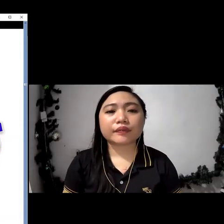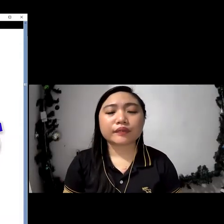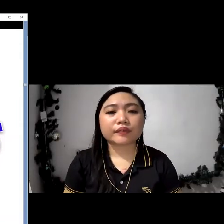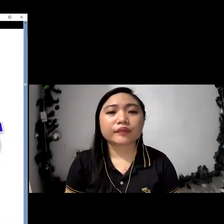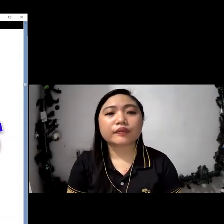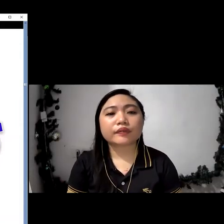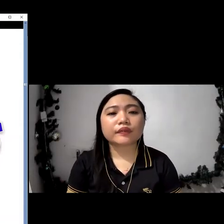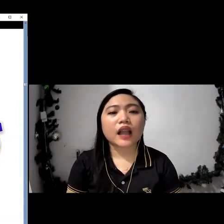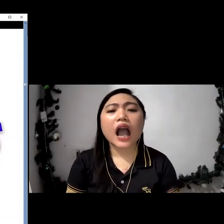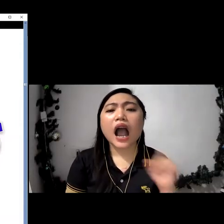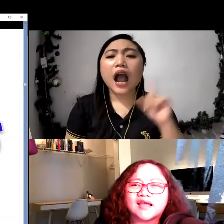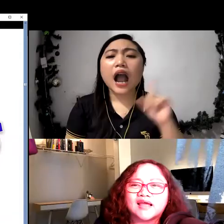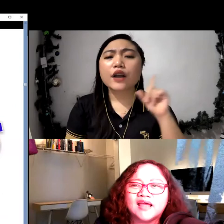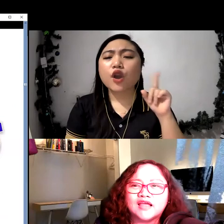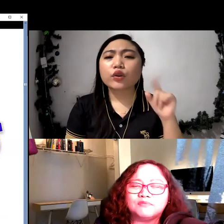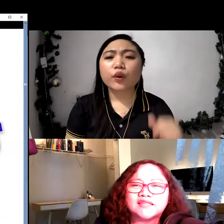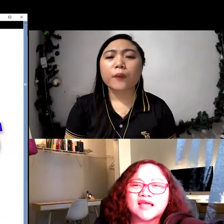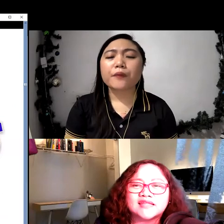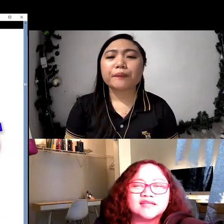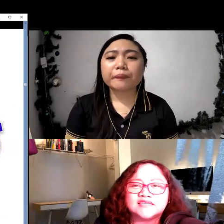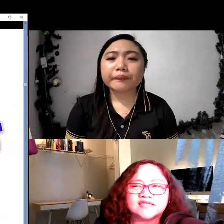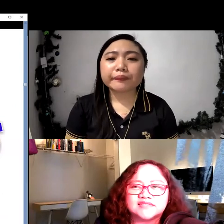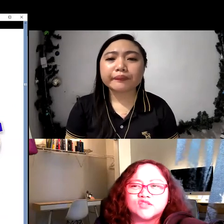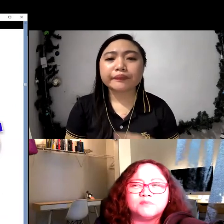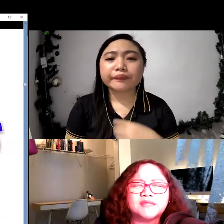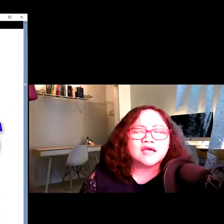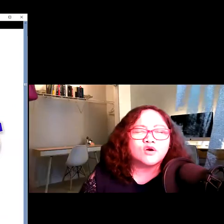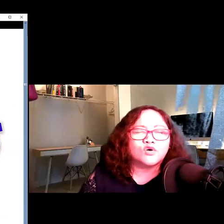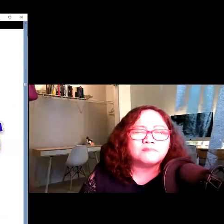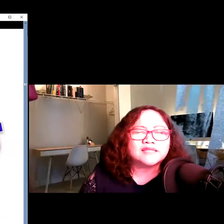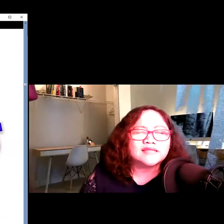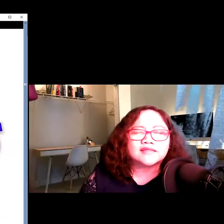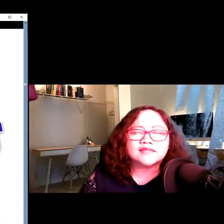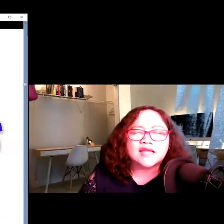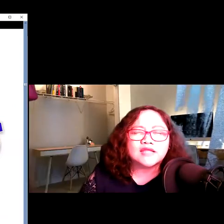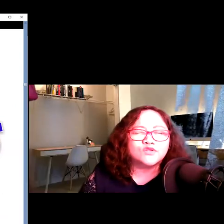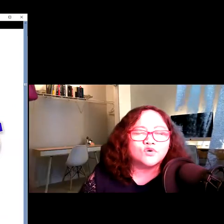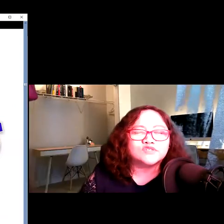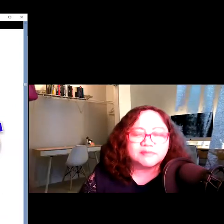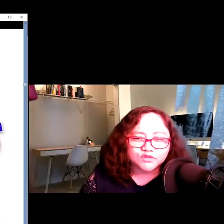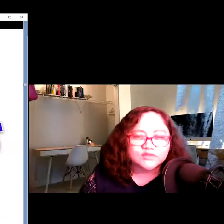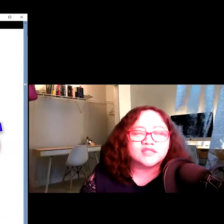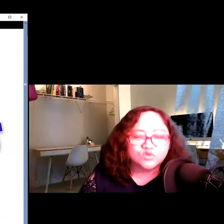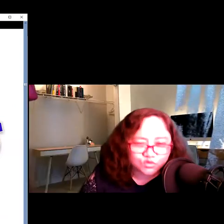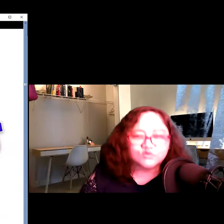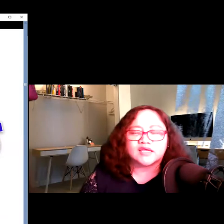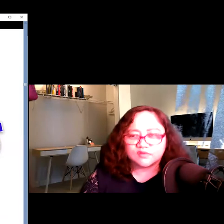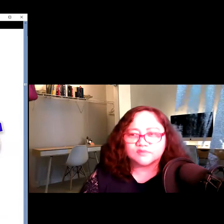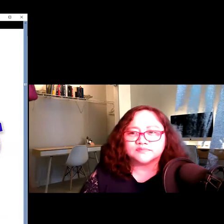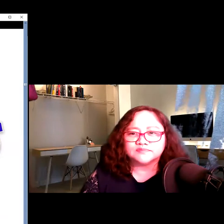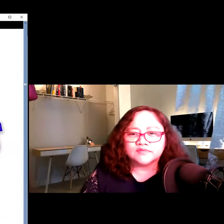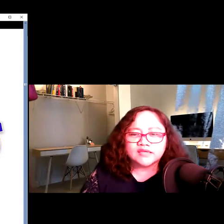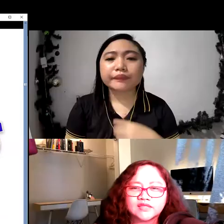mga madalas ninyong yung mga naka-attend ng GST? Ano yung pinaka natatandaan yung konsepto na tinuturo sa